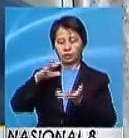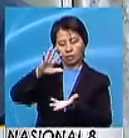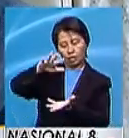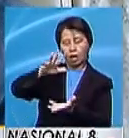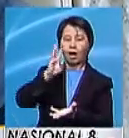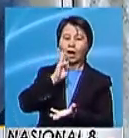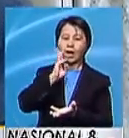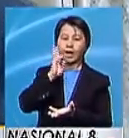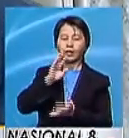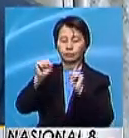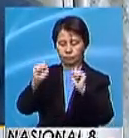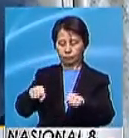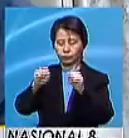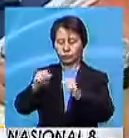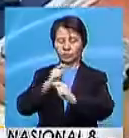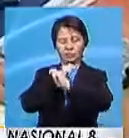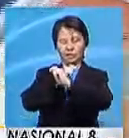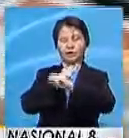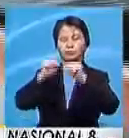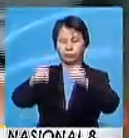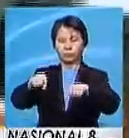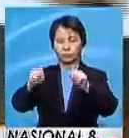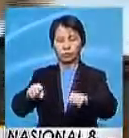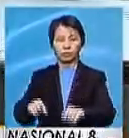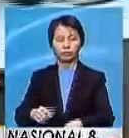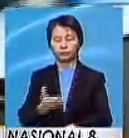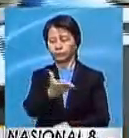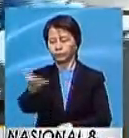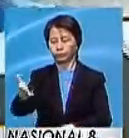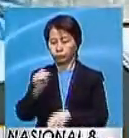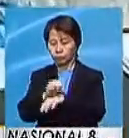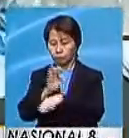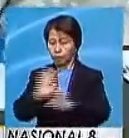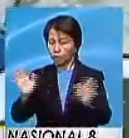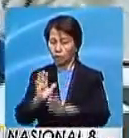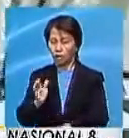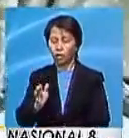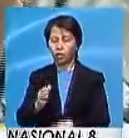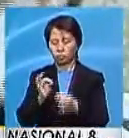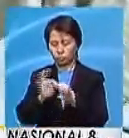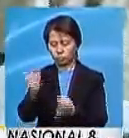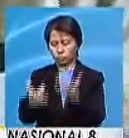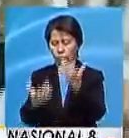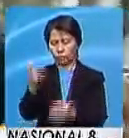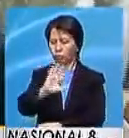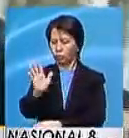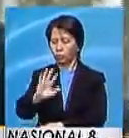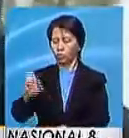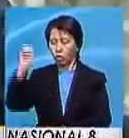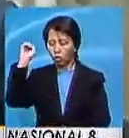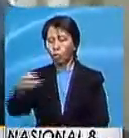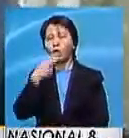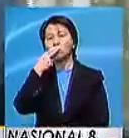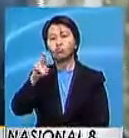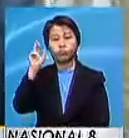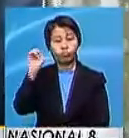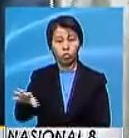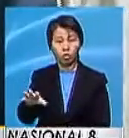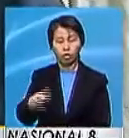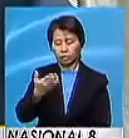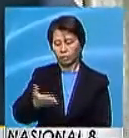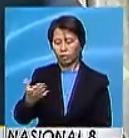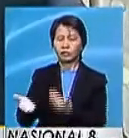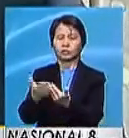yang mampu untuk bertahan. Orang ramai dinasihat tidak melakukan pembakaran terbuka, membuang puntung rokok atau bahan